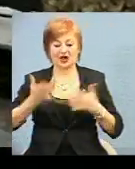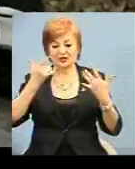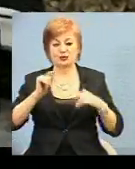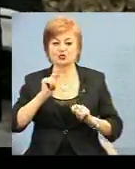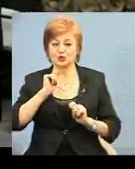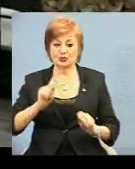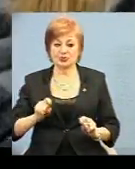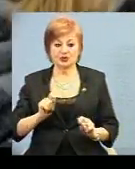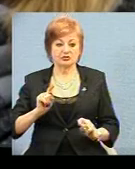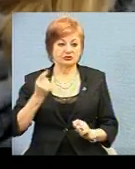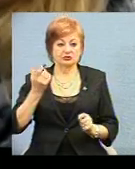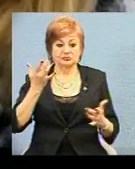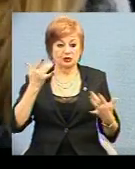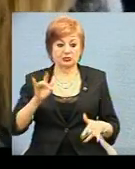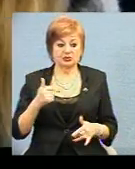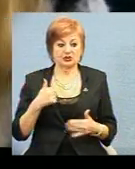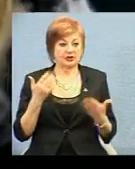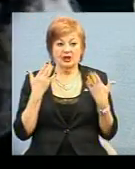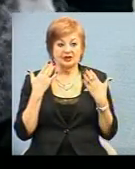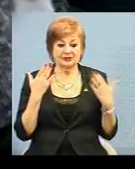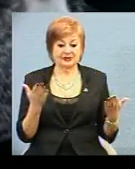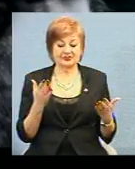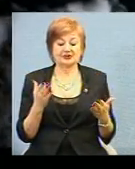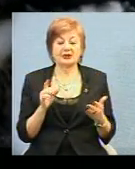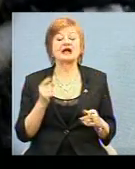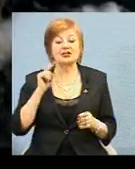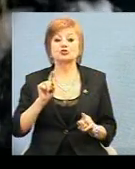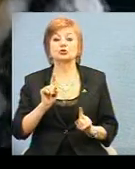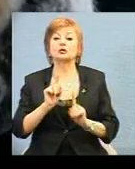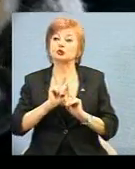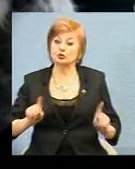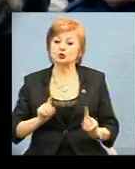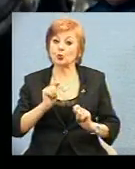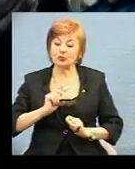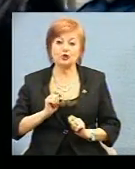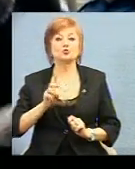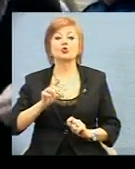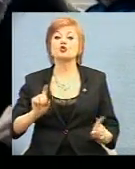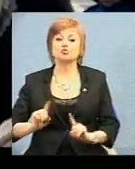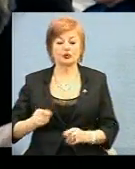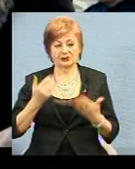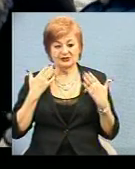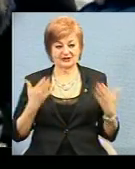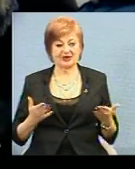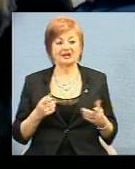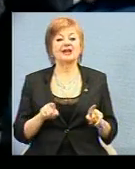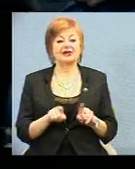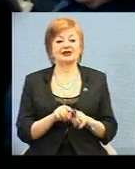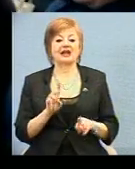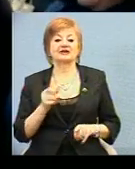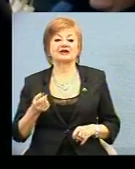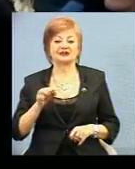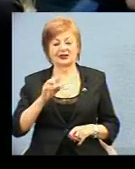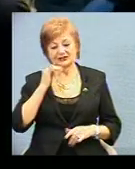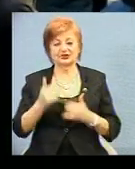секунди розгубилася. Я навіть знала, що він якийсь сюрприз мені готує, але я не думала, що настільки. Не менше хвилювався і наречений Насті,